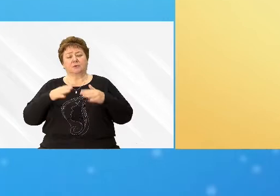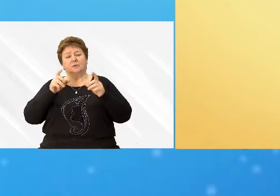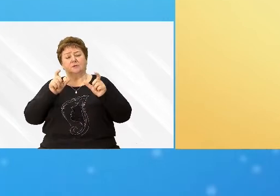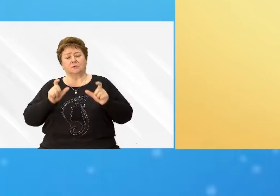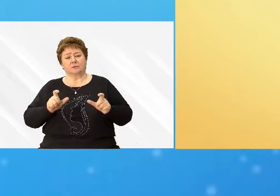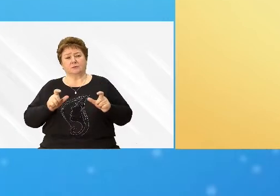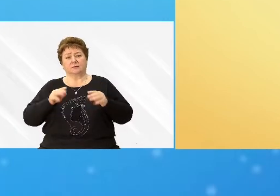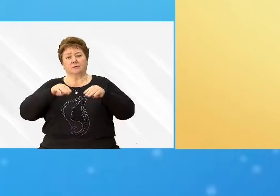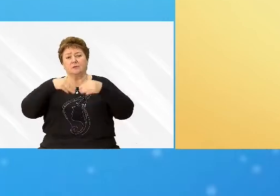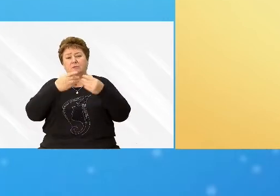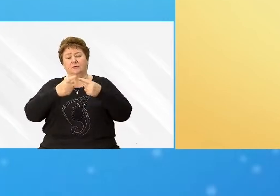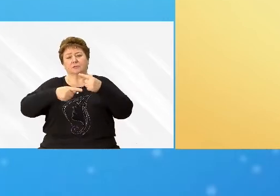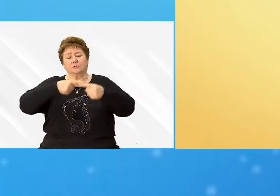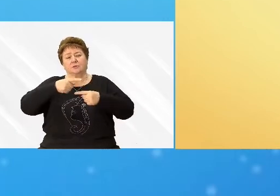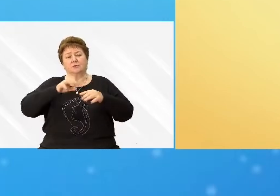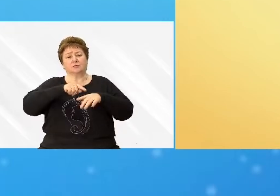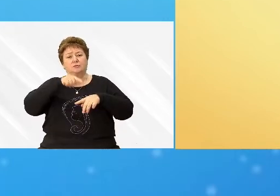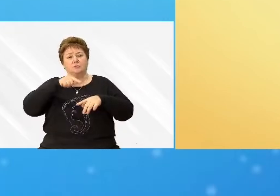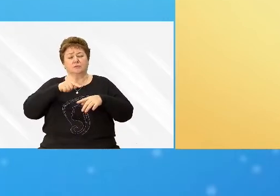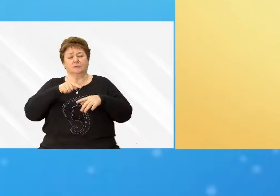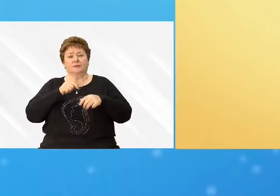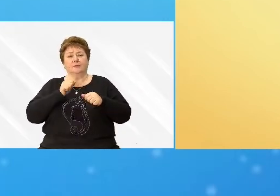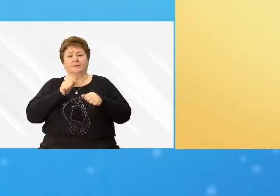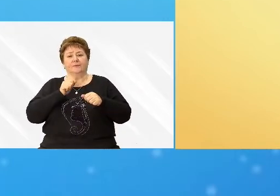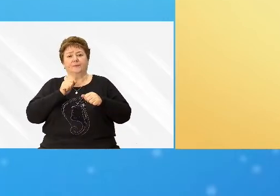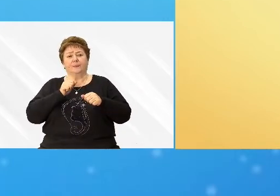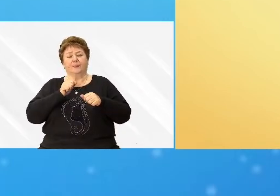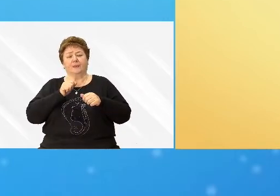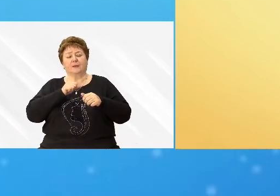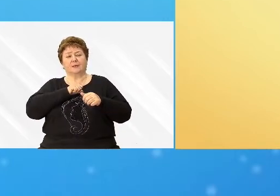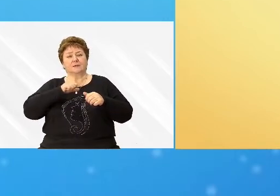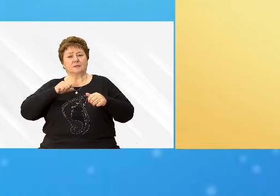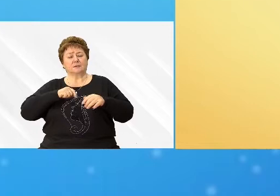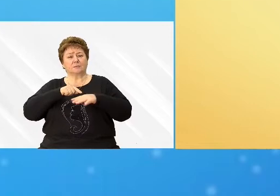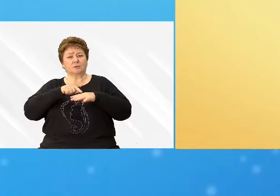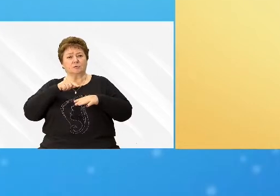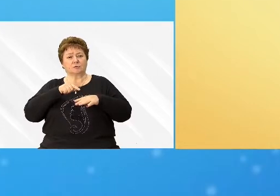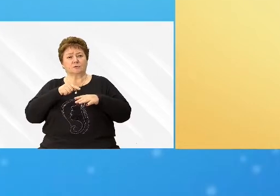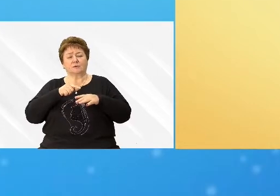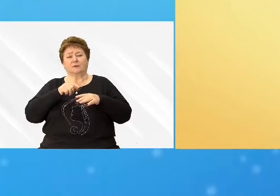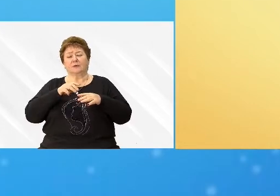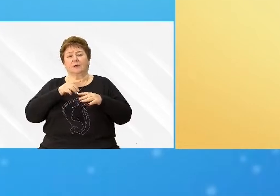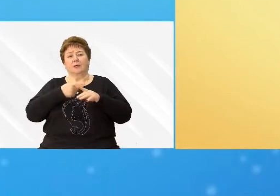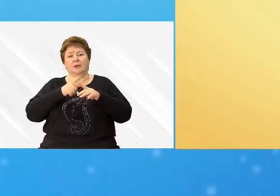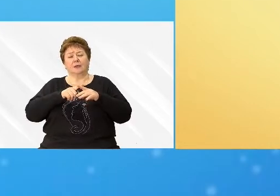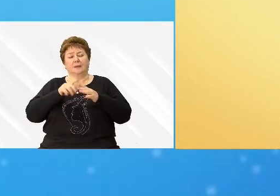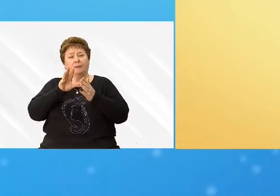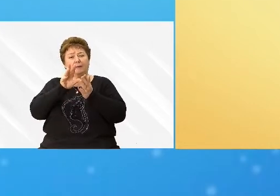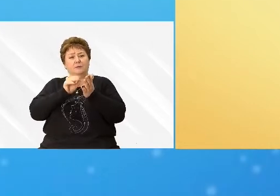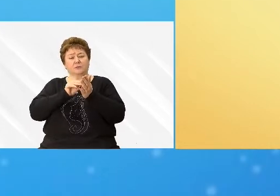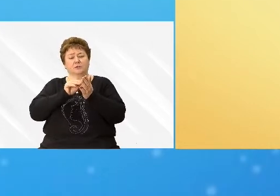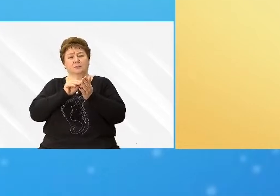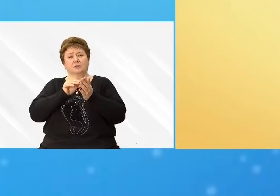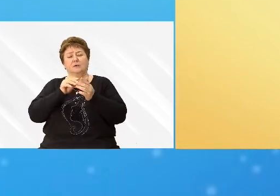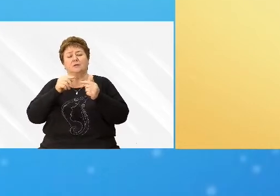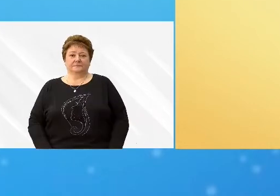дается ему через чувство ощущения самочувствие это субъективное отражение здоровья